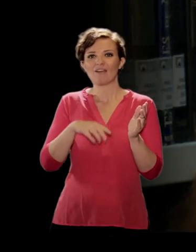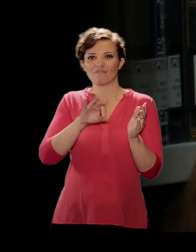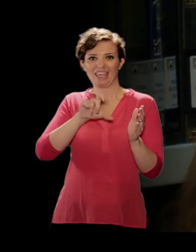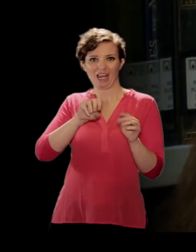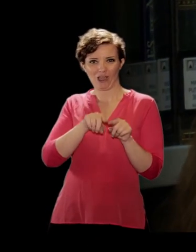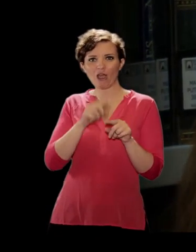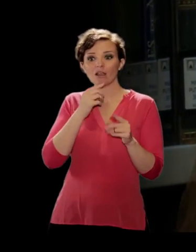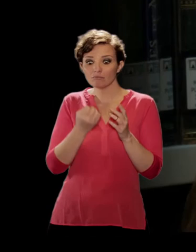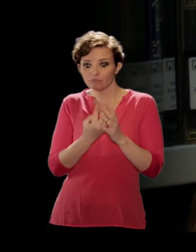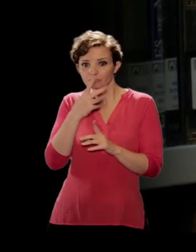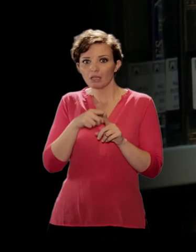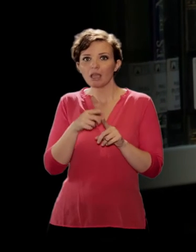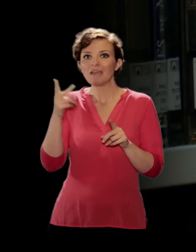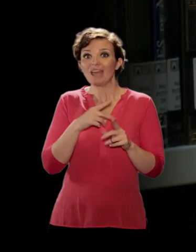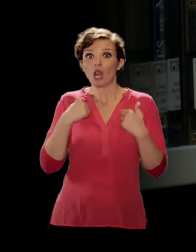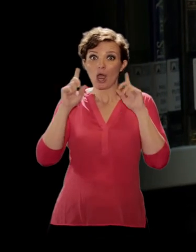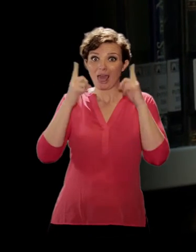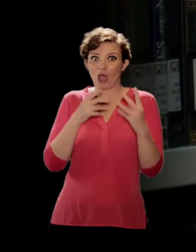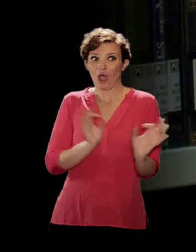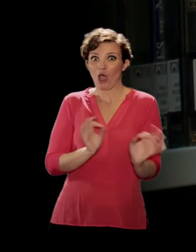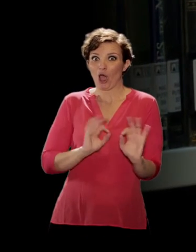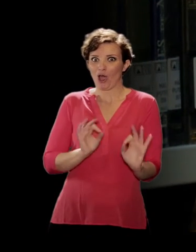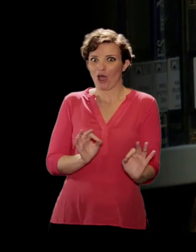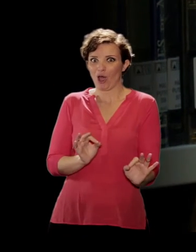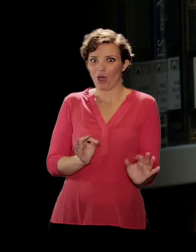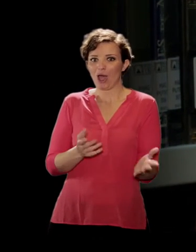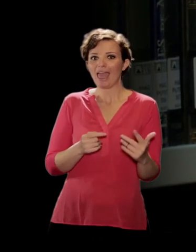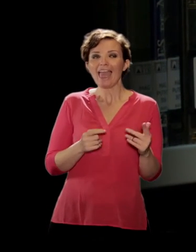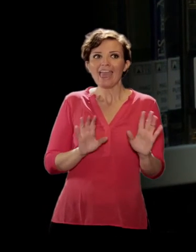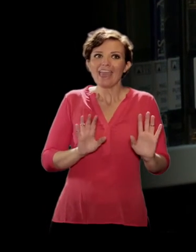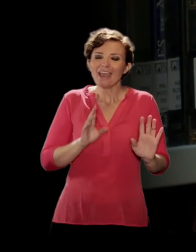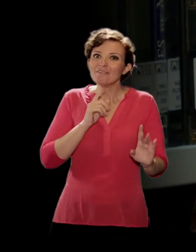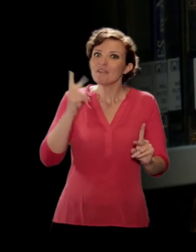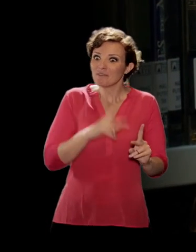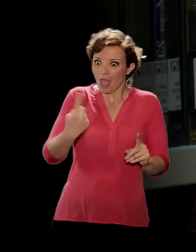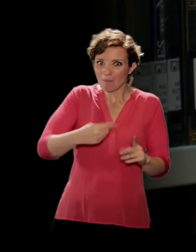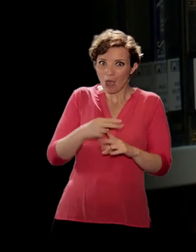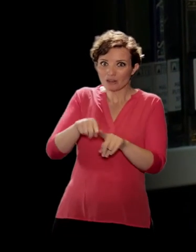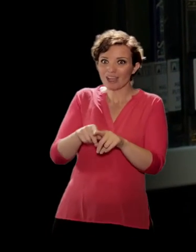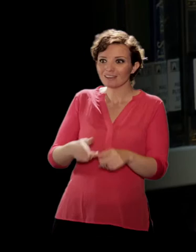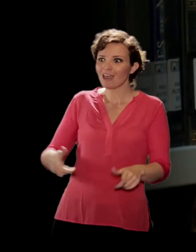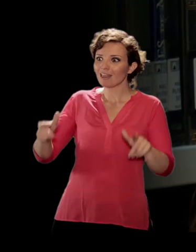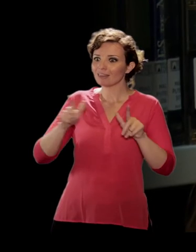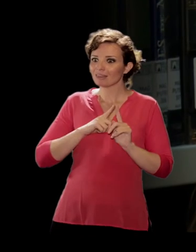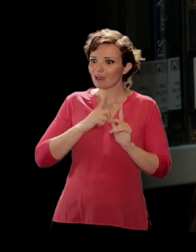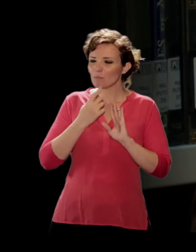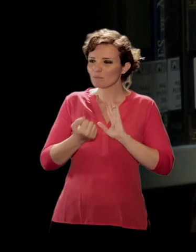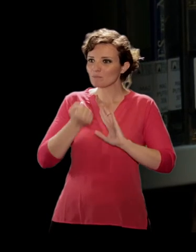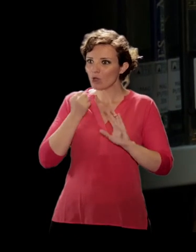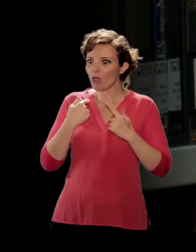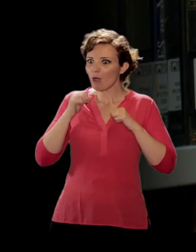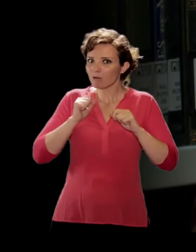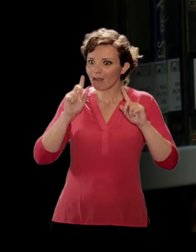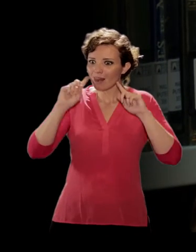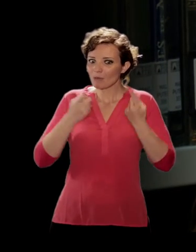nato quando io ancora non avevo finito la laurea. Anzi, è stato proprio un'opportunità per potermi laureare in quello che mi piaceva